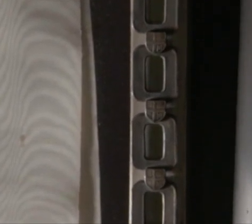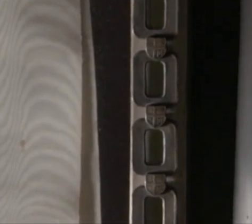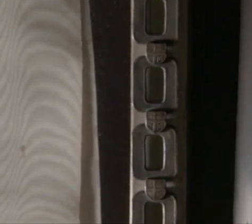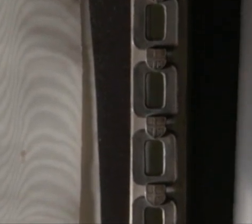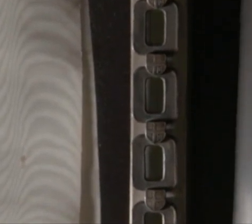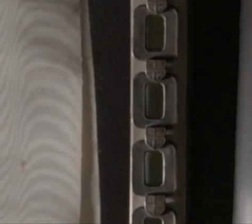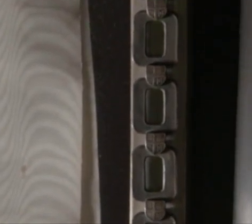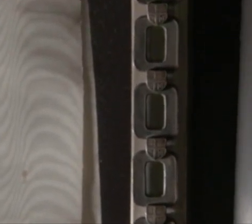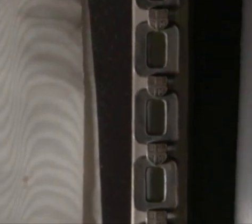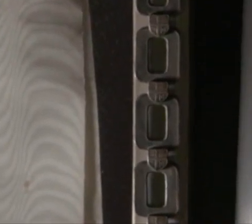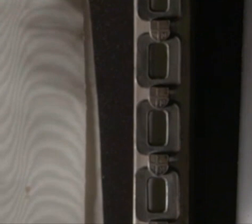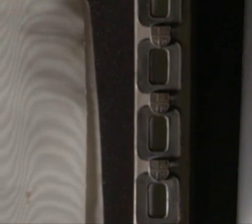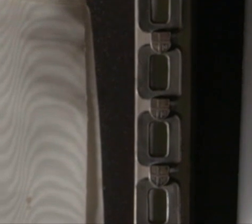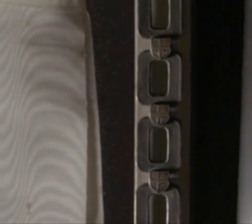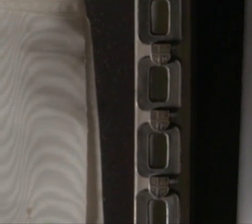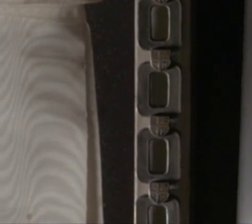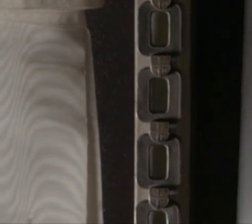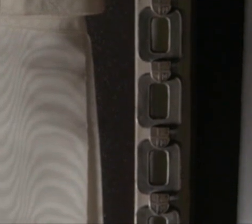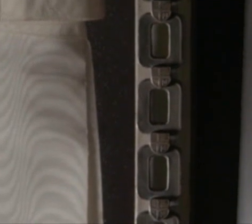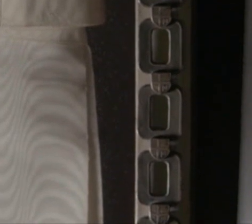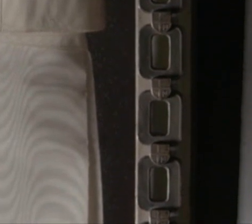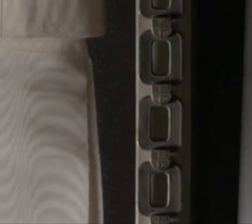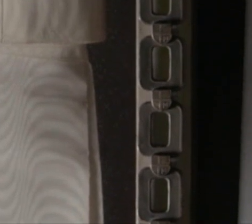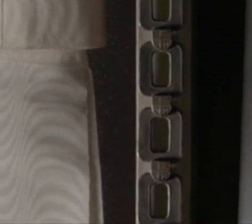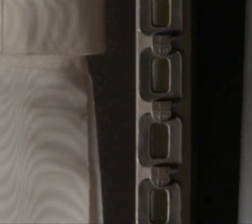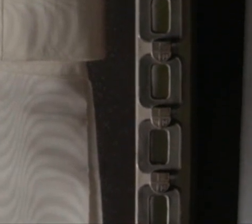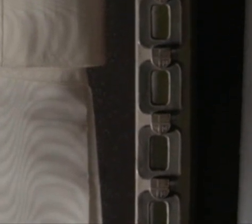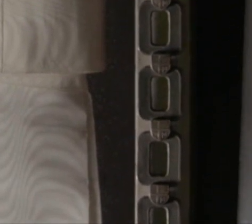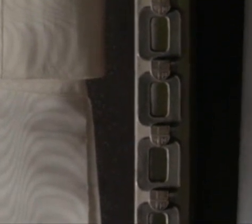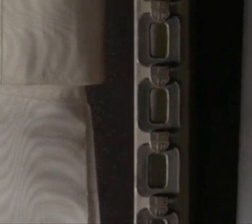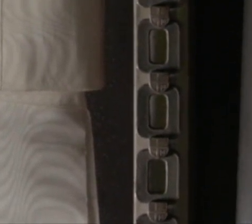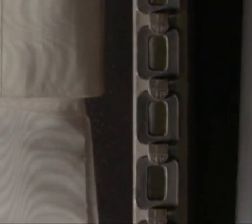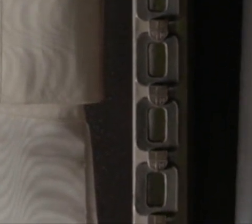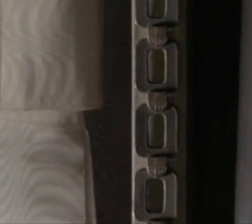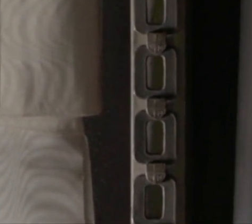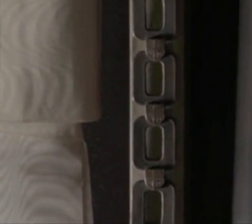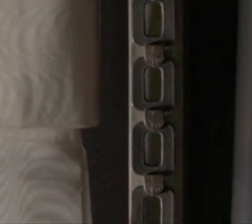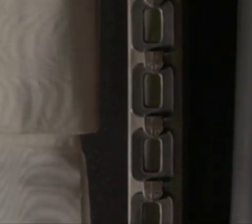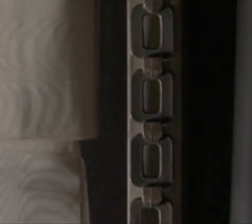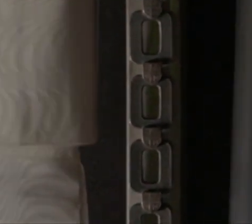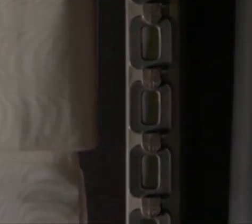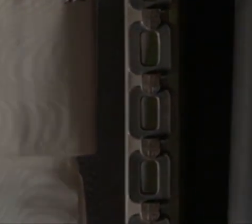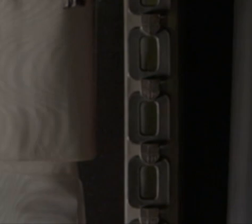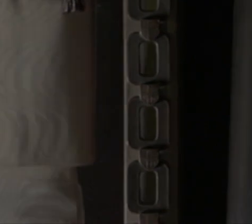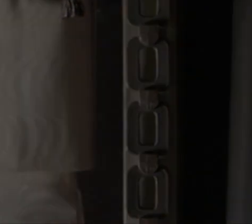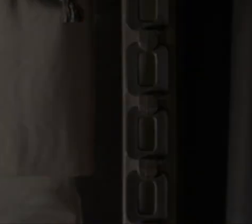Jezus, Jezus, Jezus.